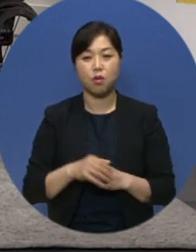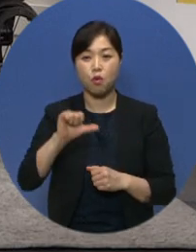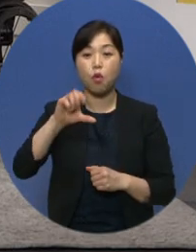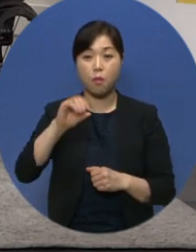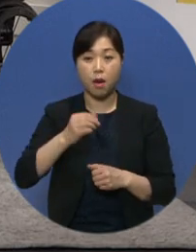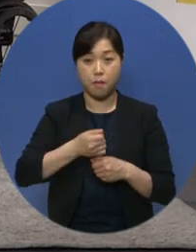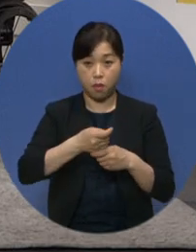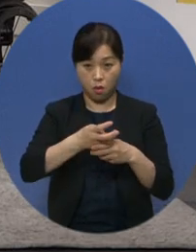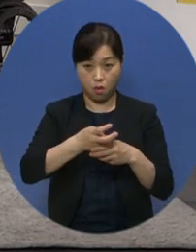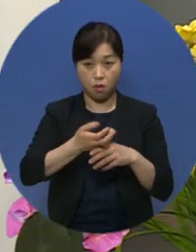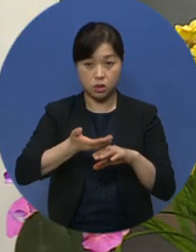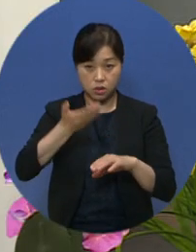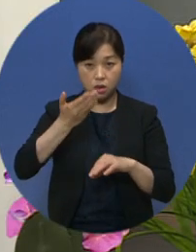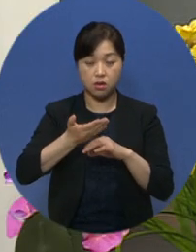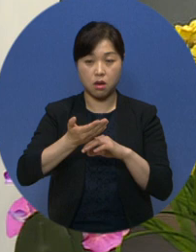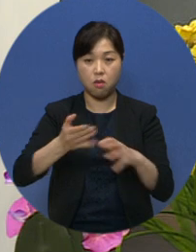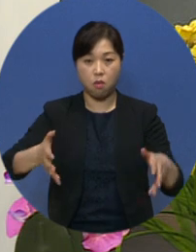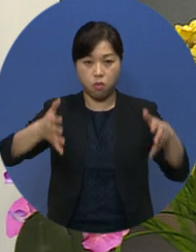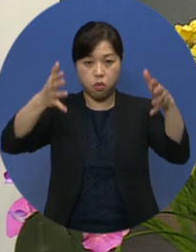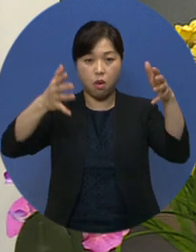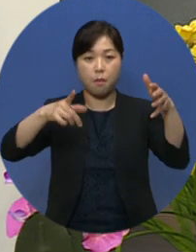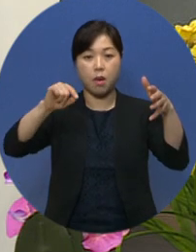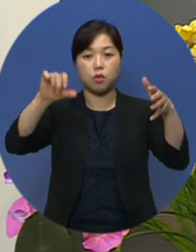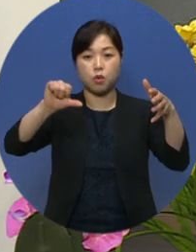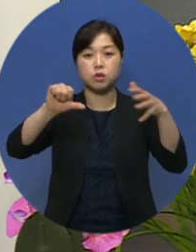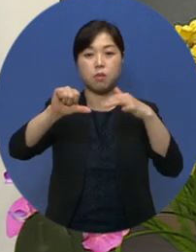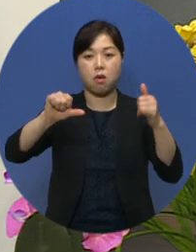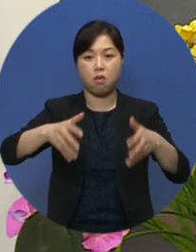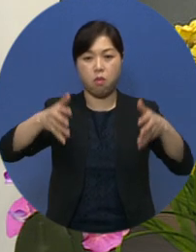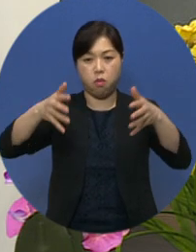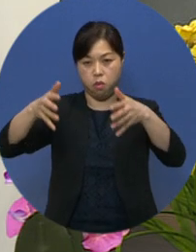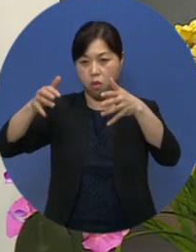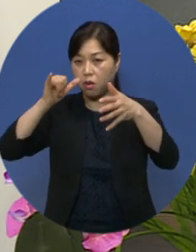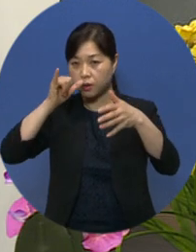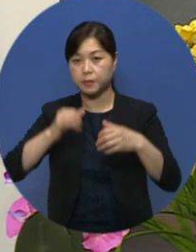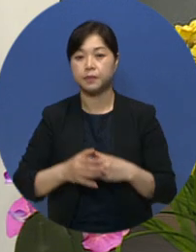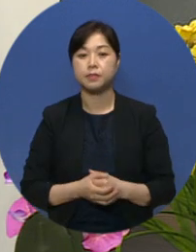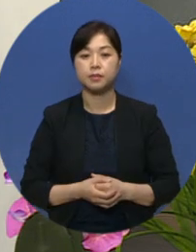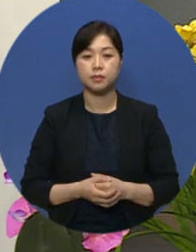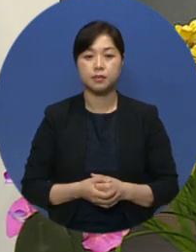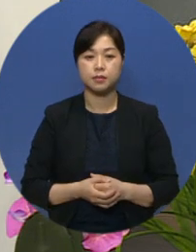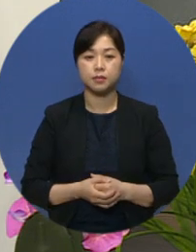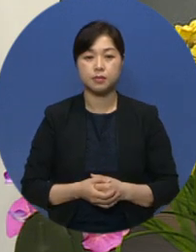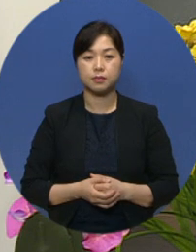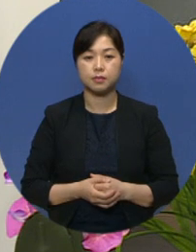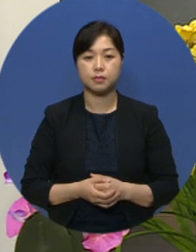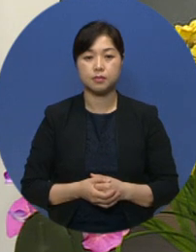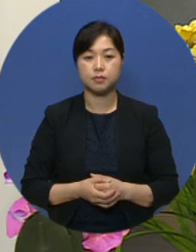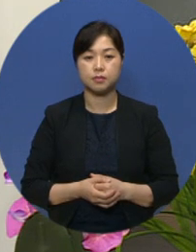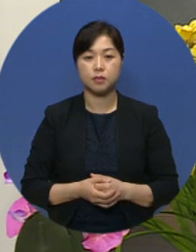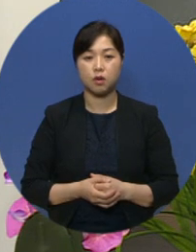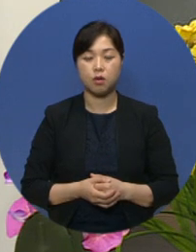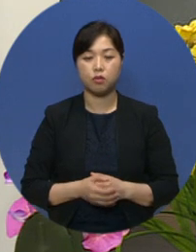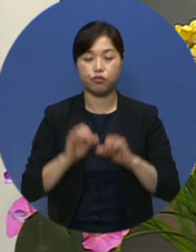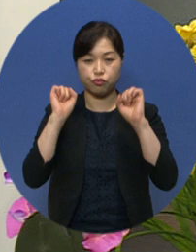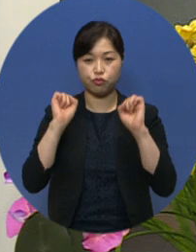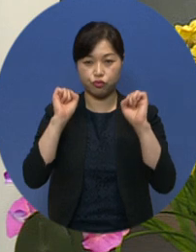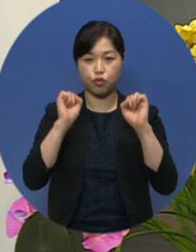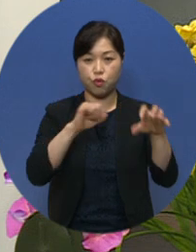넘고 그 덕에 만원 좀 넘는 4 건물이 구성돼 있고 각종 저그